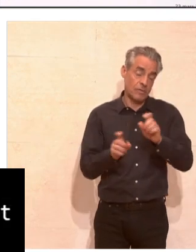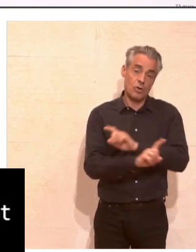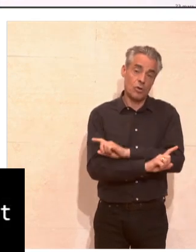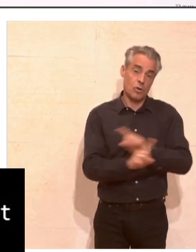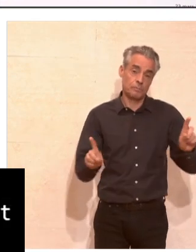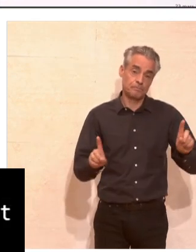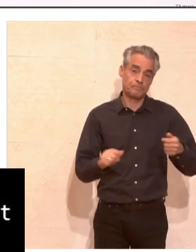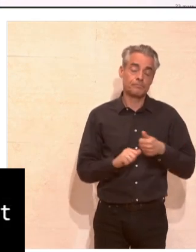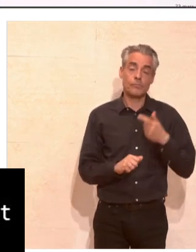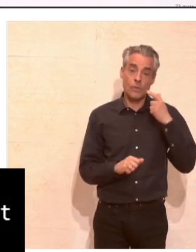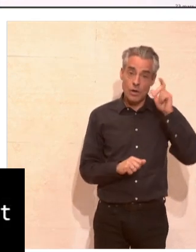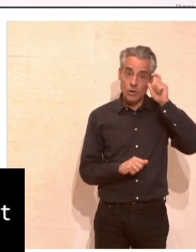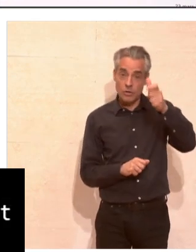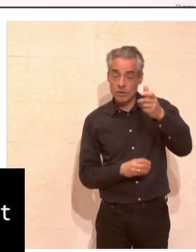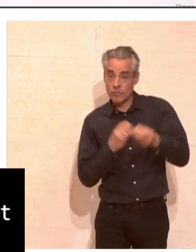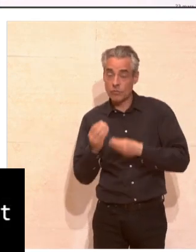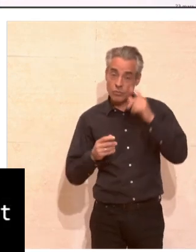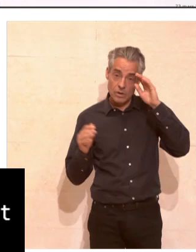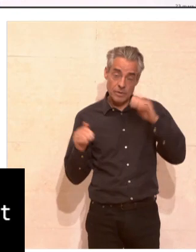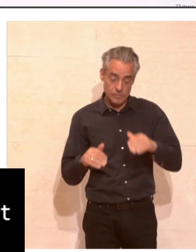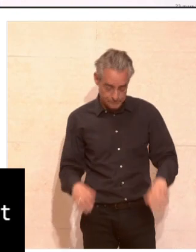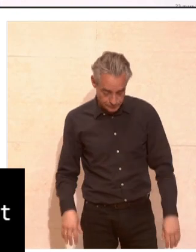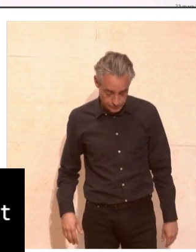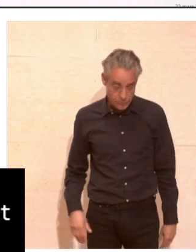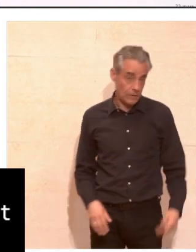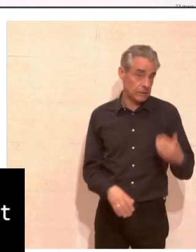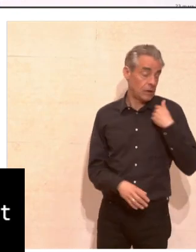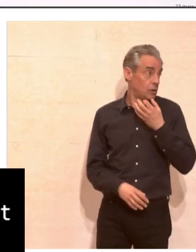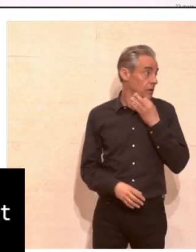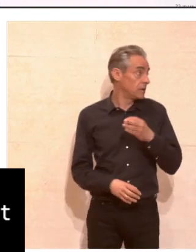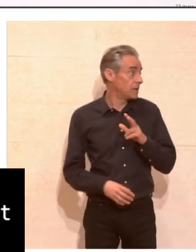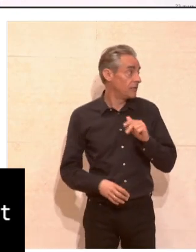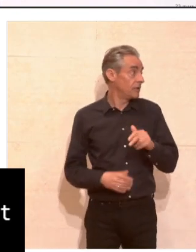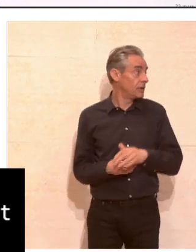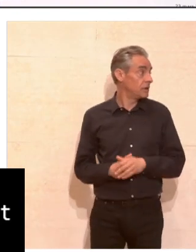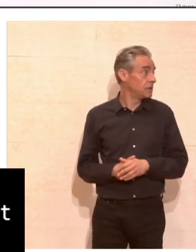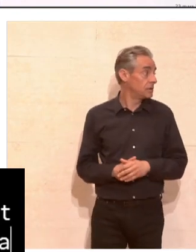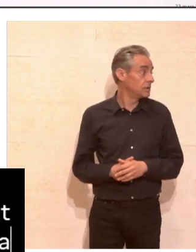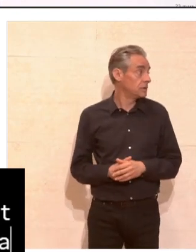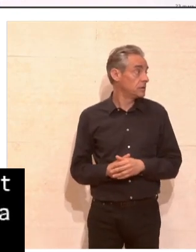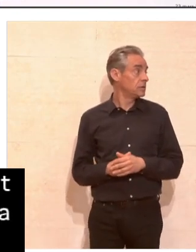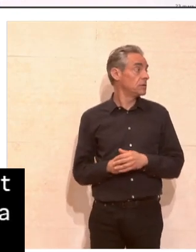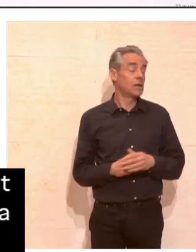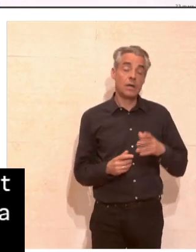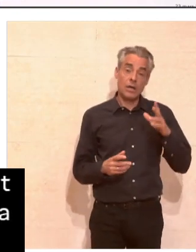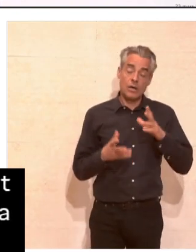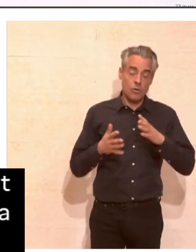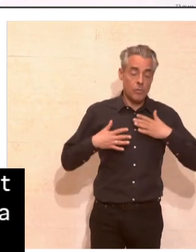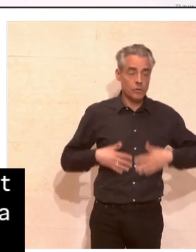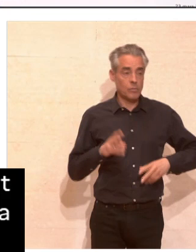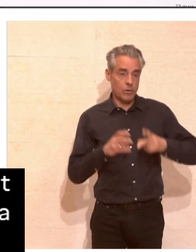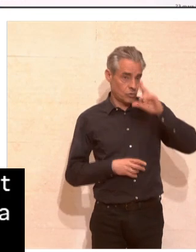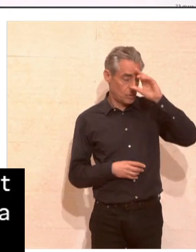l'altération, que ce soit éventuellement cognitive ou ici sur la dépression. Et puis on l'a dit, donc ça augmente le risque suicidaire, le passage à l'acte,